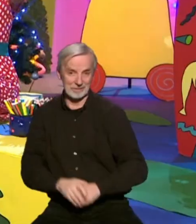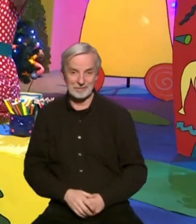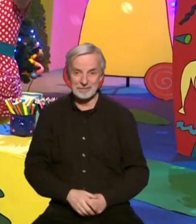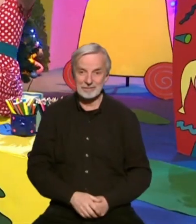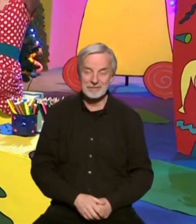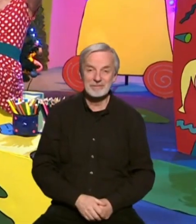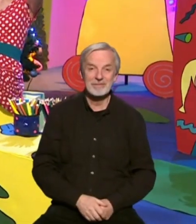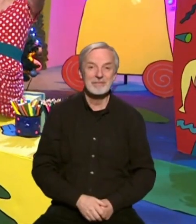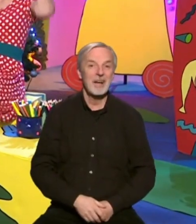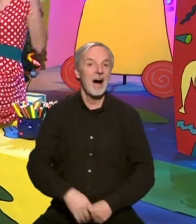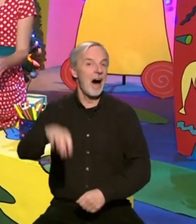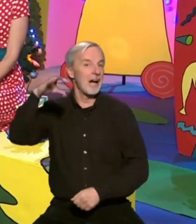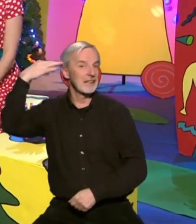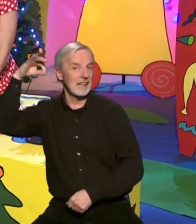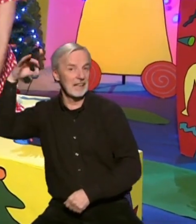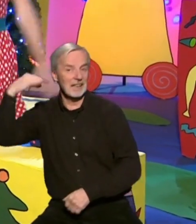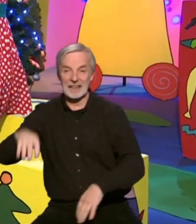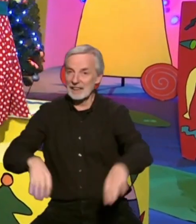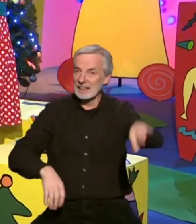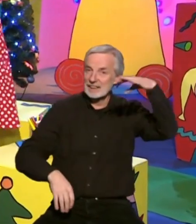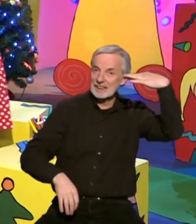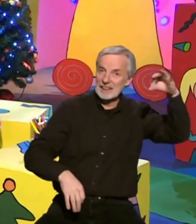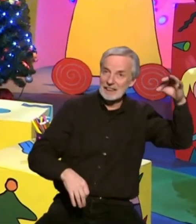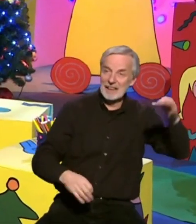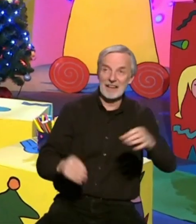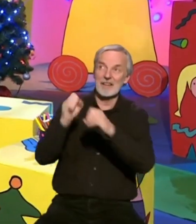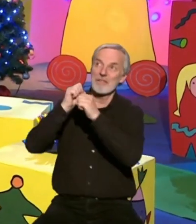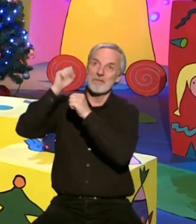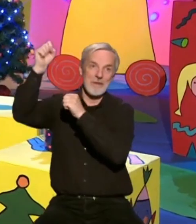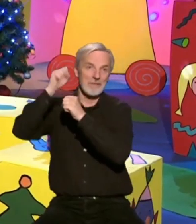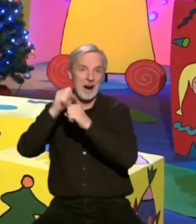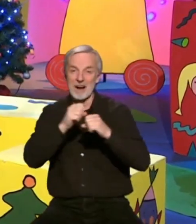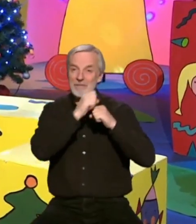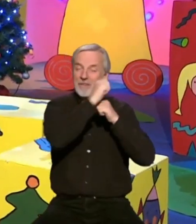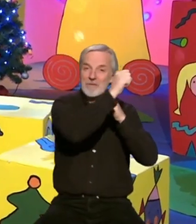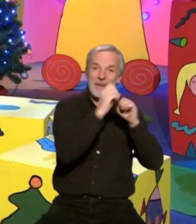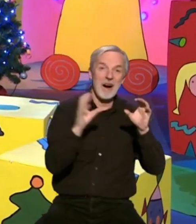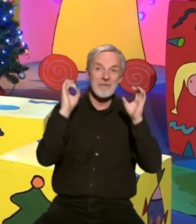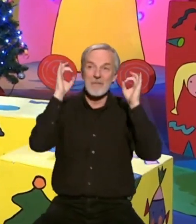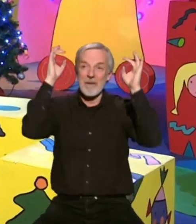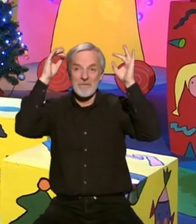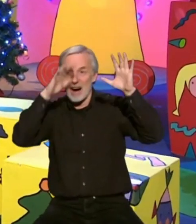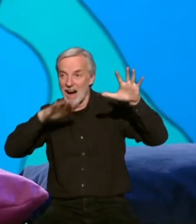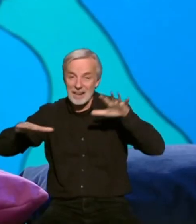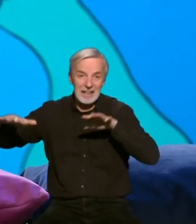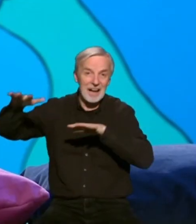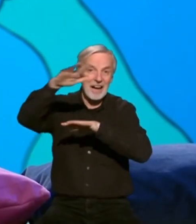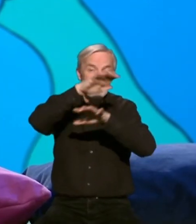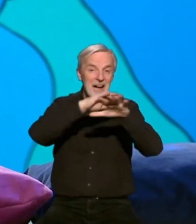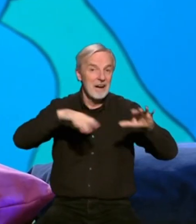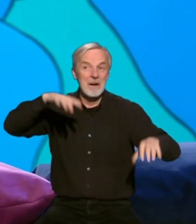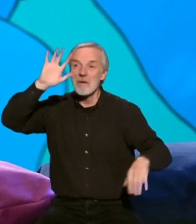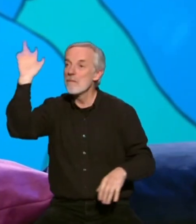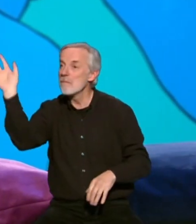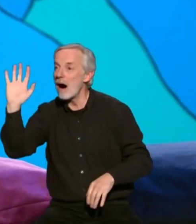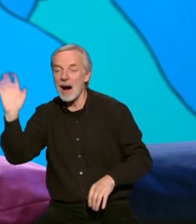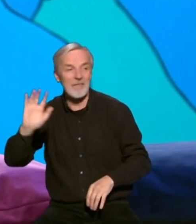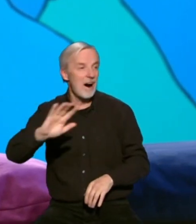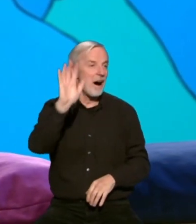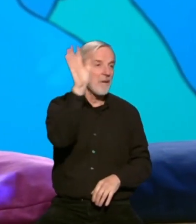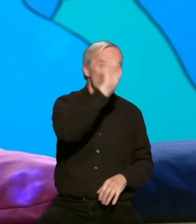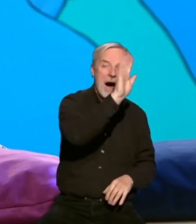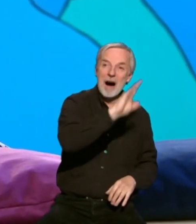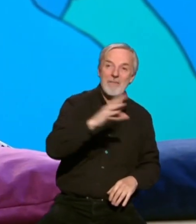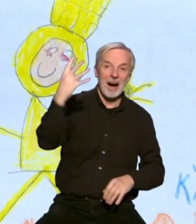Cililililink, ding dong, fanfár je mává, ding dong, všem skřítkům